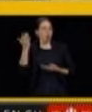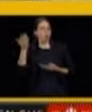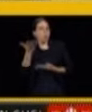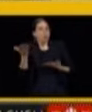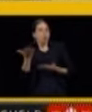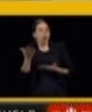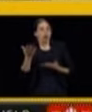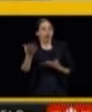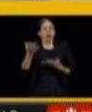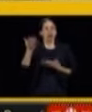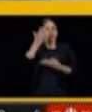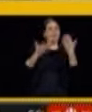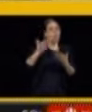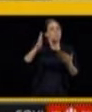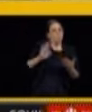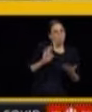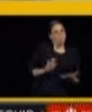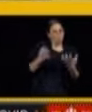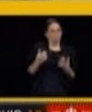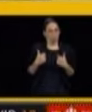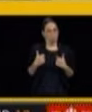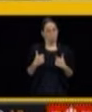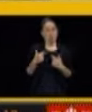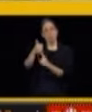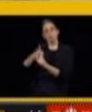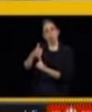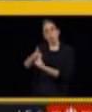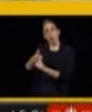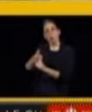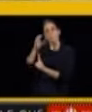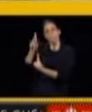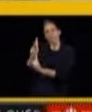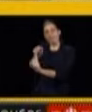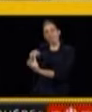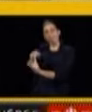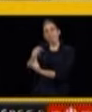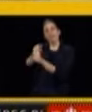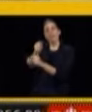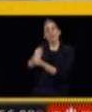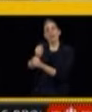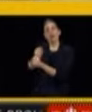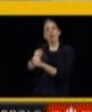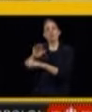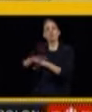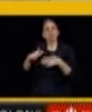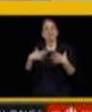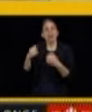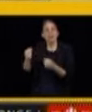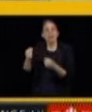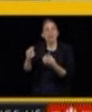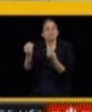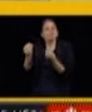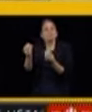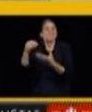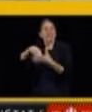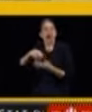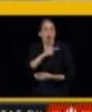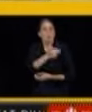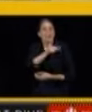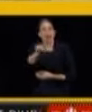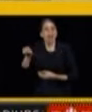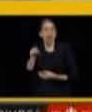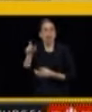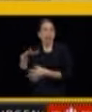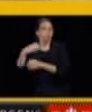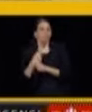certaines inquiétudes. C'est que ce travailleur de la santé, là, ne travaillait pas en milieu de soins. Donc, ça n'a pas été acquis en milieu de soins. C'est